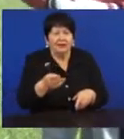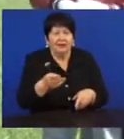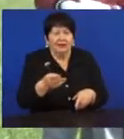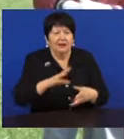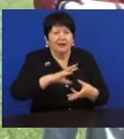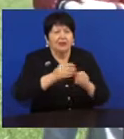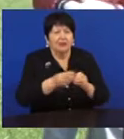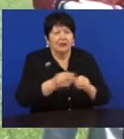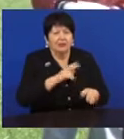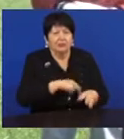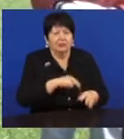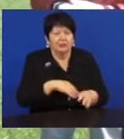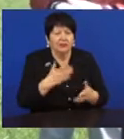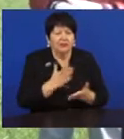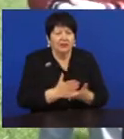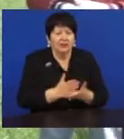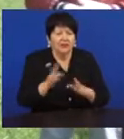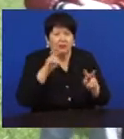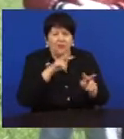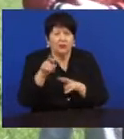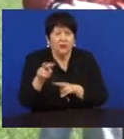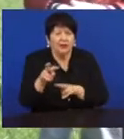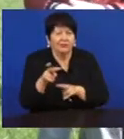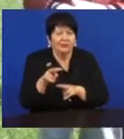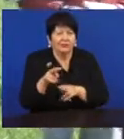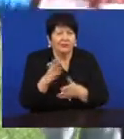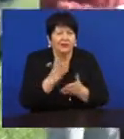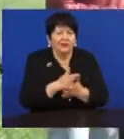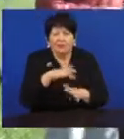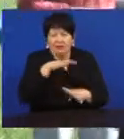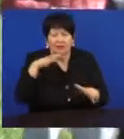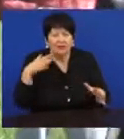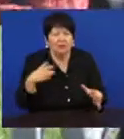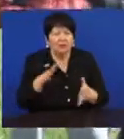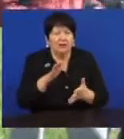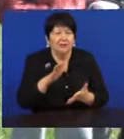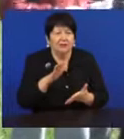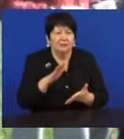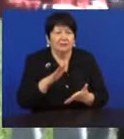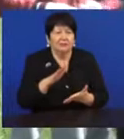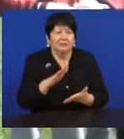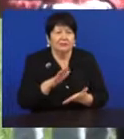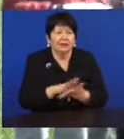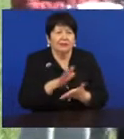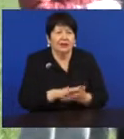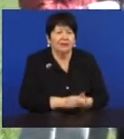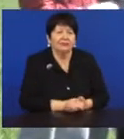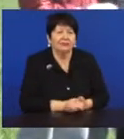efectul muncii noastre. Dați începe din... Vizual, parcă e... Aici, mai parcă aici, parcă valea asta.